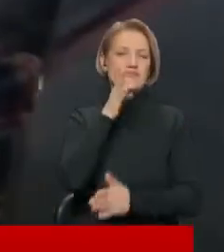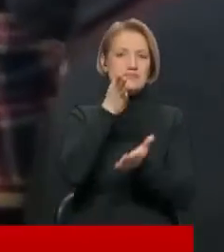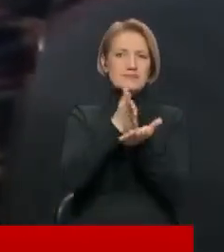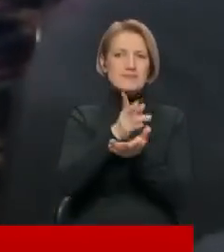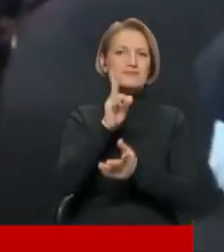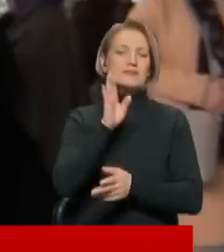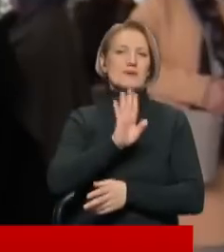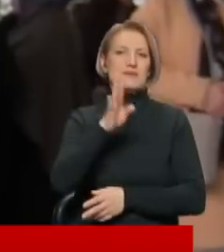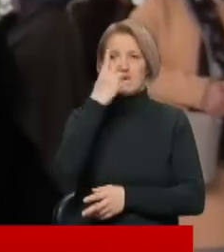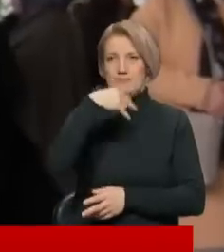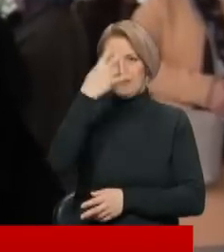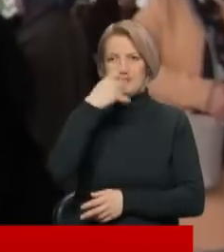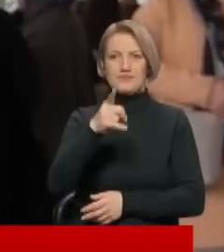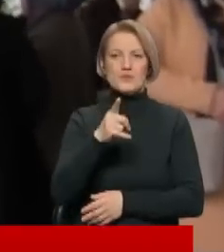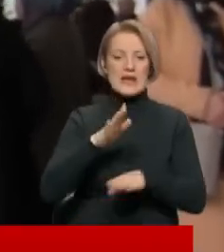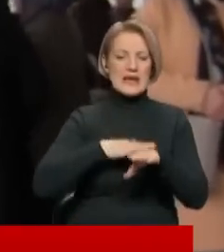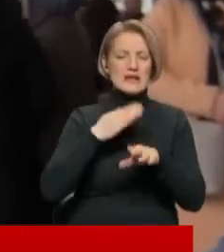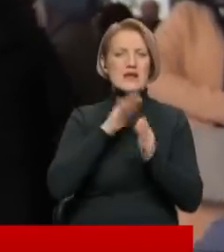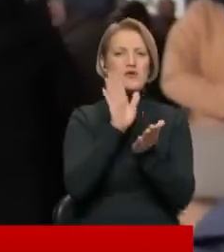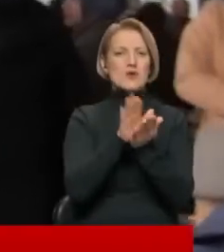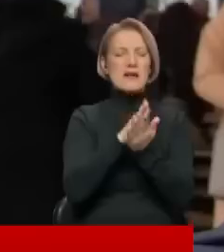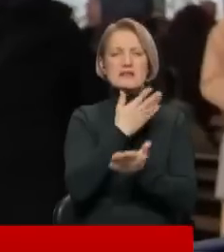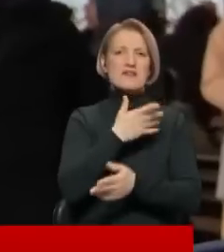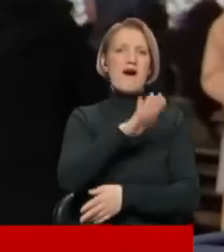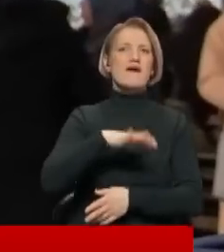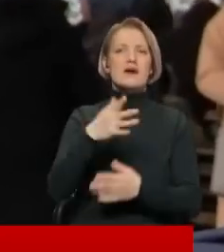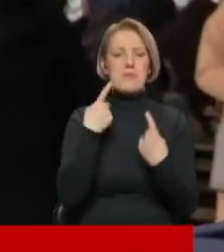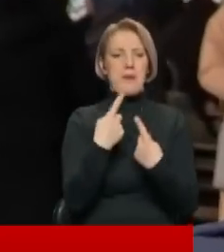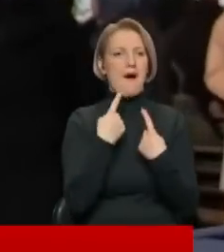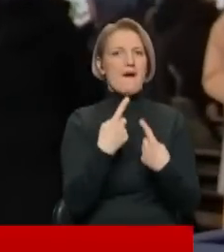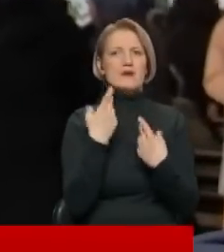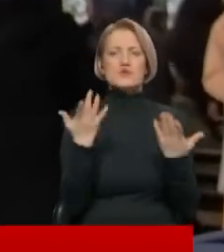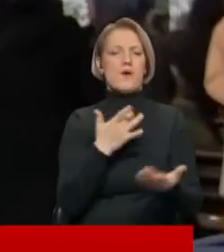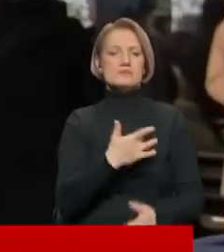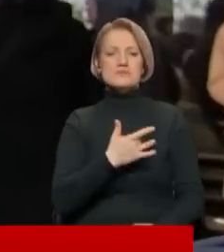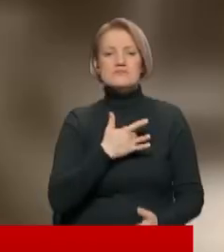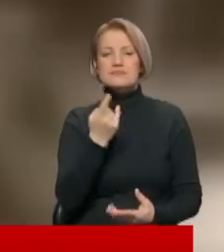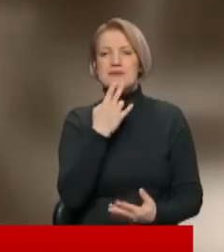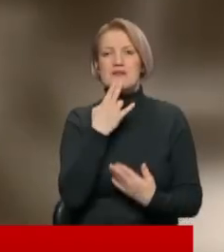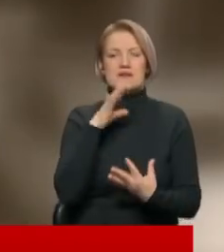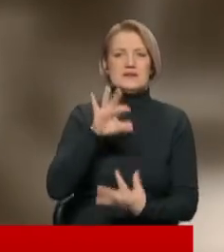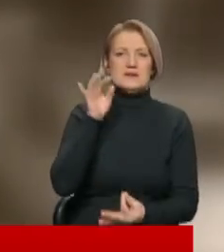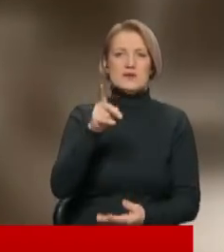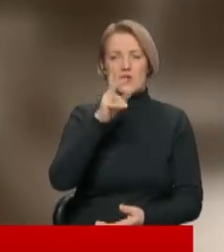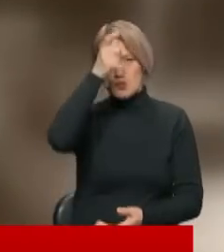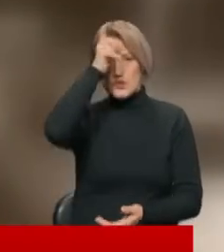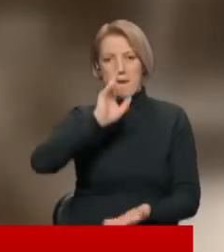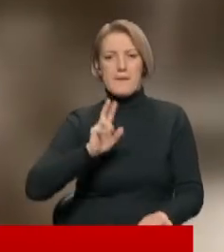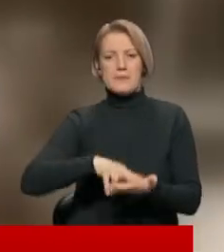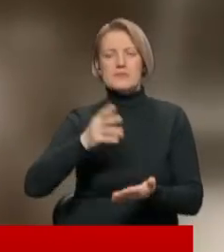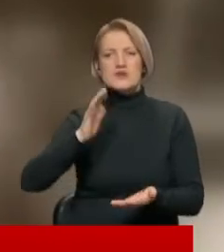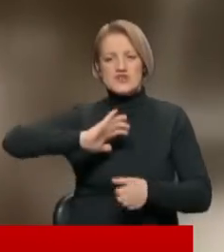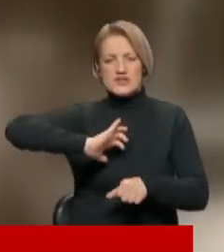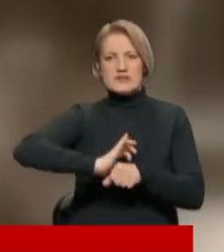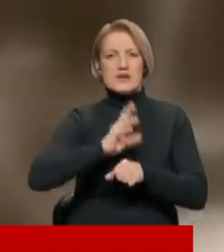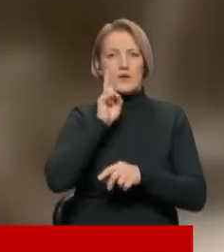gözyaşlarıyla uğurlandı o kedileri köpekleri severdi herkesle bakardı çok merhametli bir kadın Türkiye'yi ayağa kaldıran şiddetin